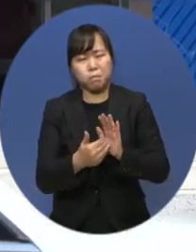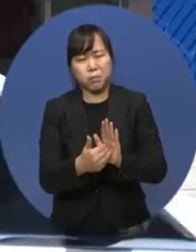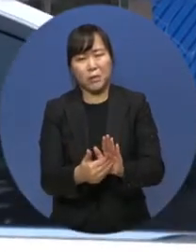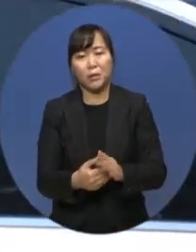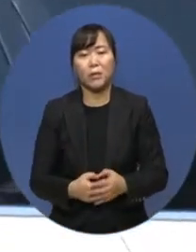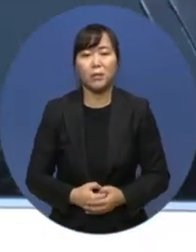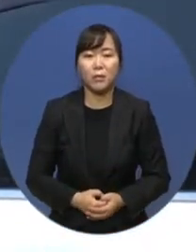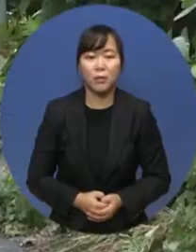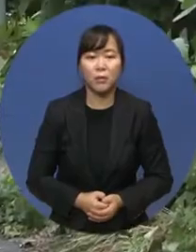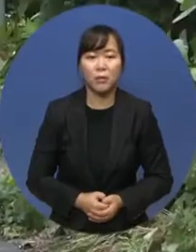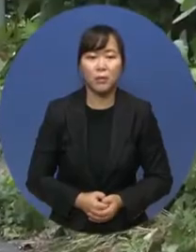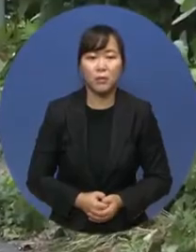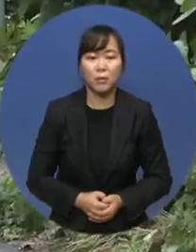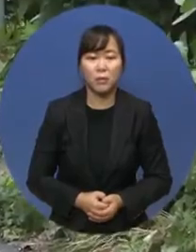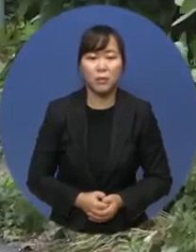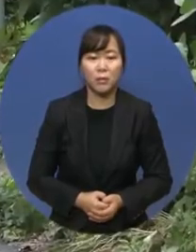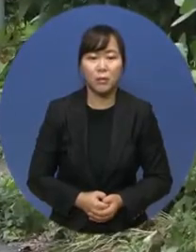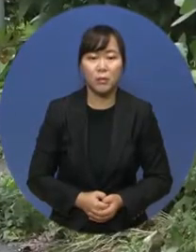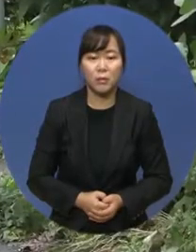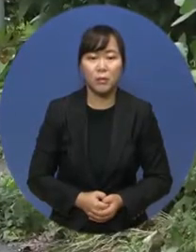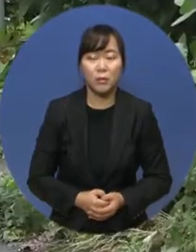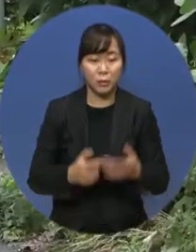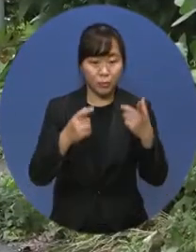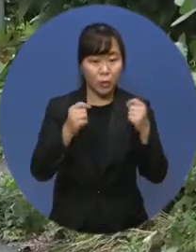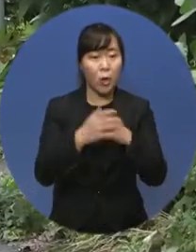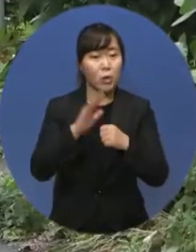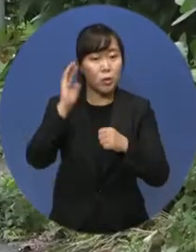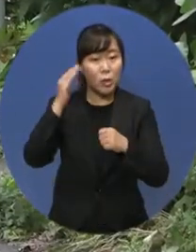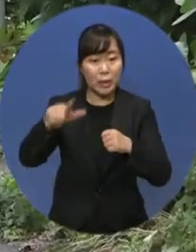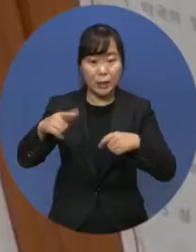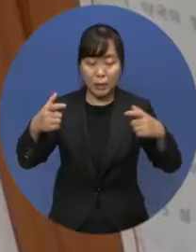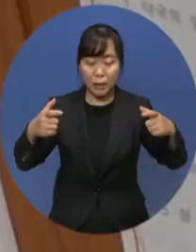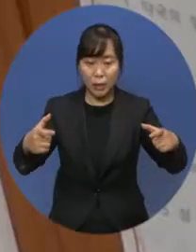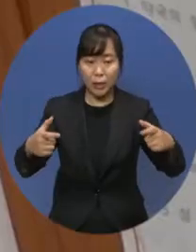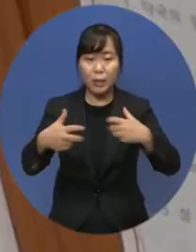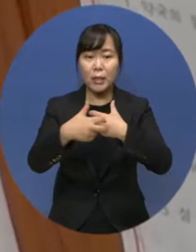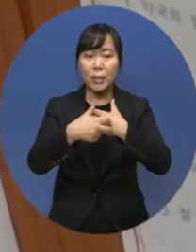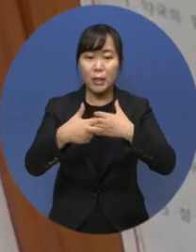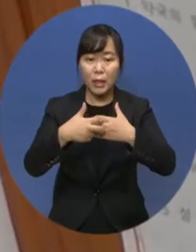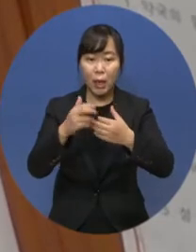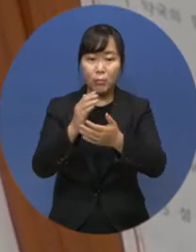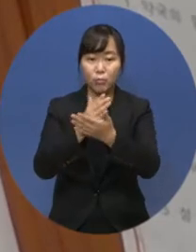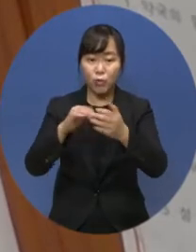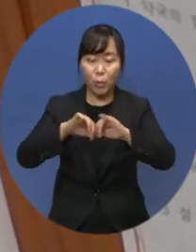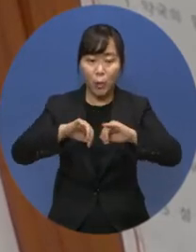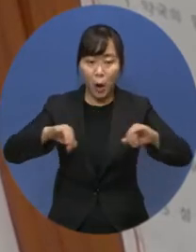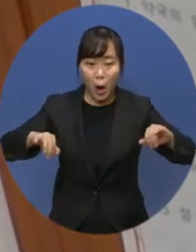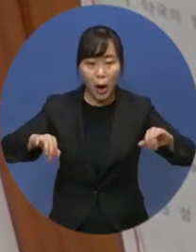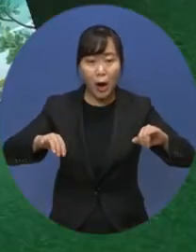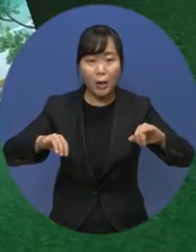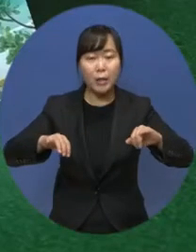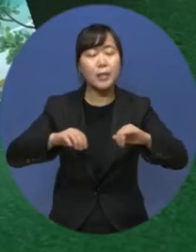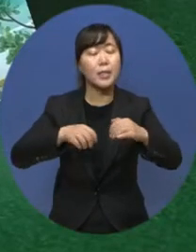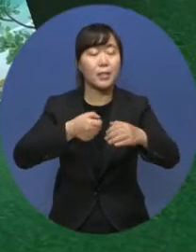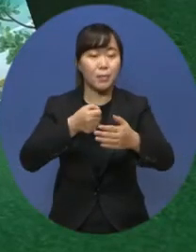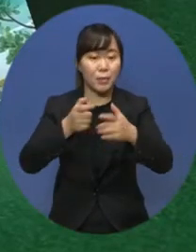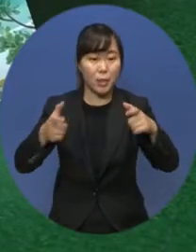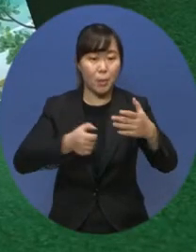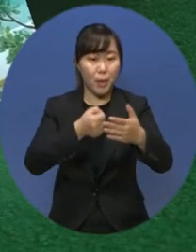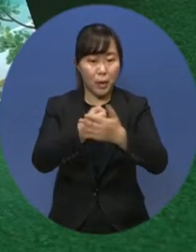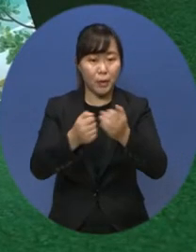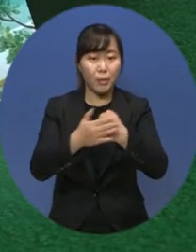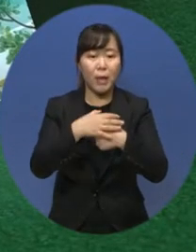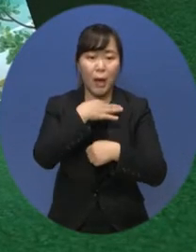분위기입니다. 이런 가운데 최근 이 지역이 의약분업 예외지역으로 지정되면서